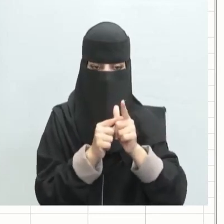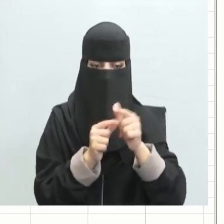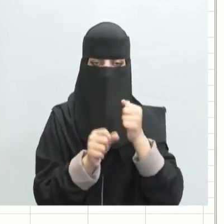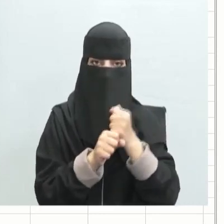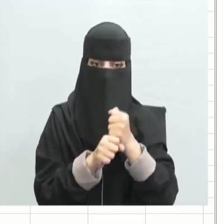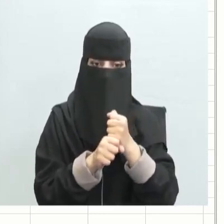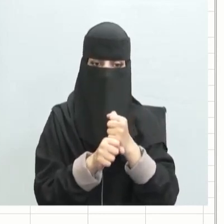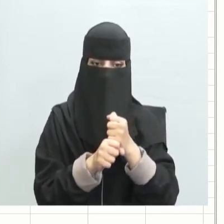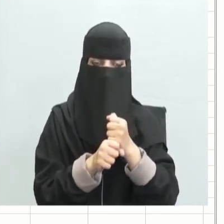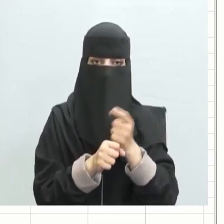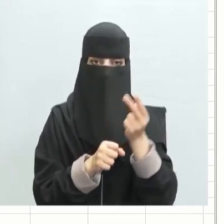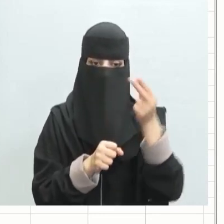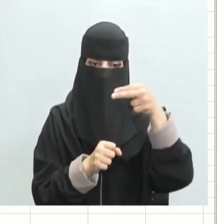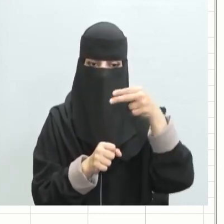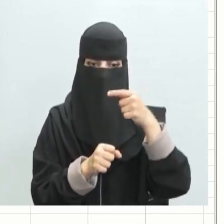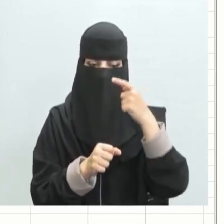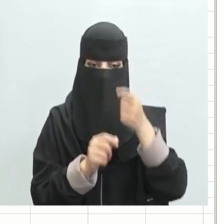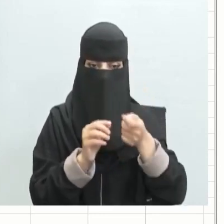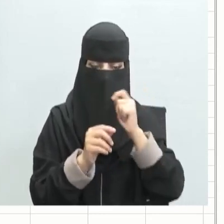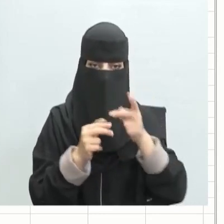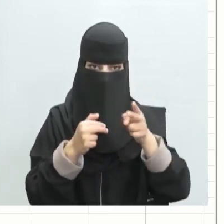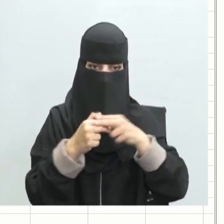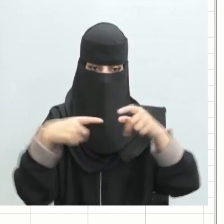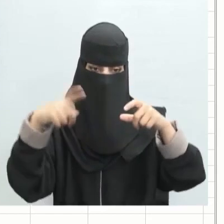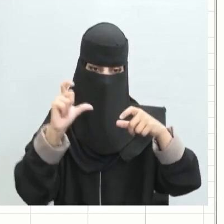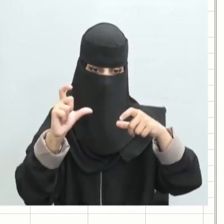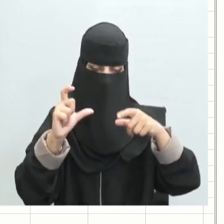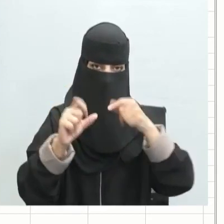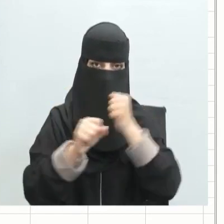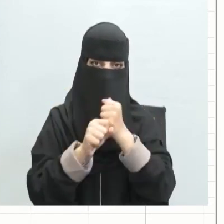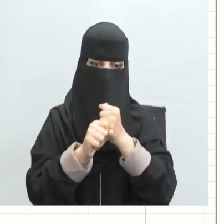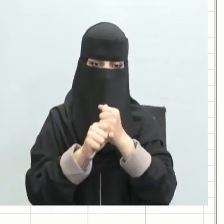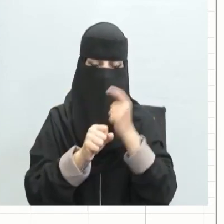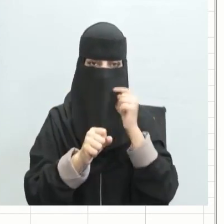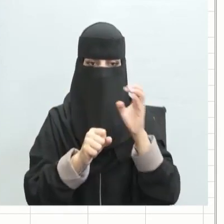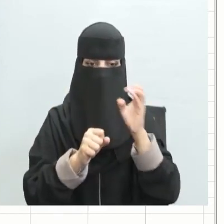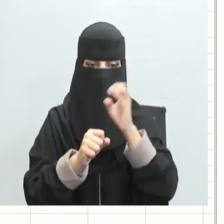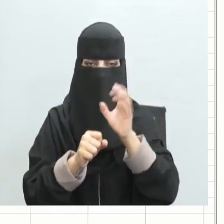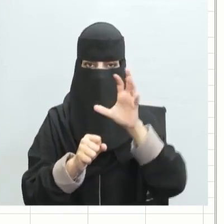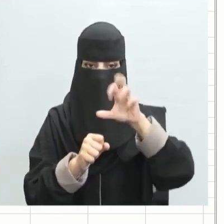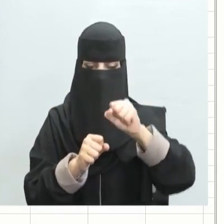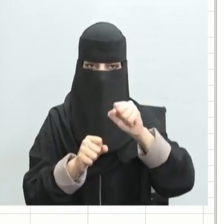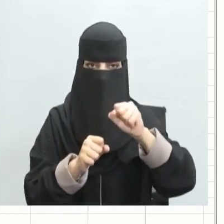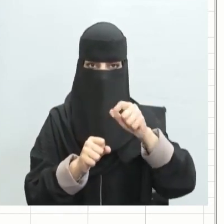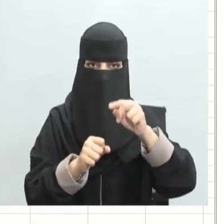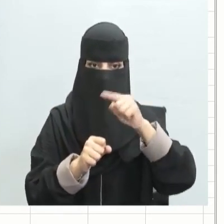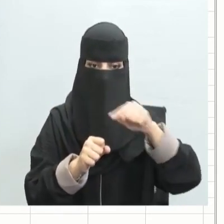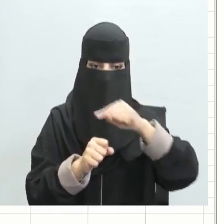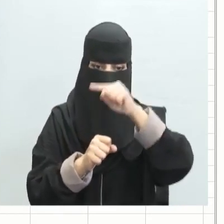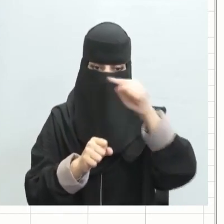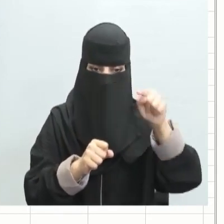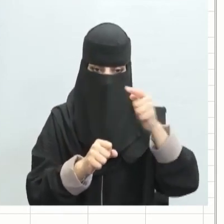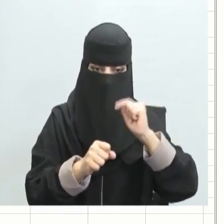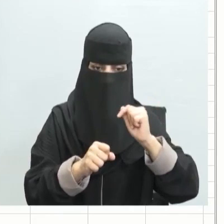ايضا تربيع بهذه الصوره ثم نقفل القوس فكذا احنا كان قلنا له اوجد لنا جذر الا a تربيع